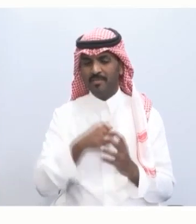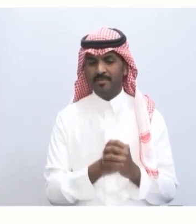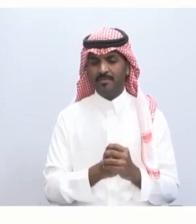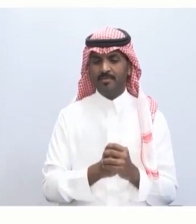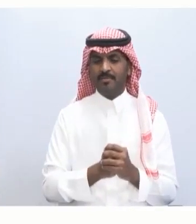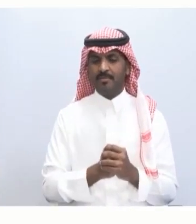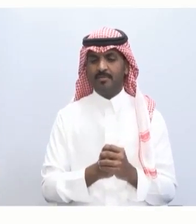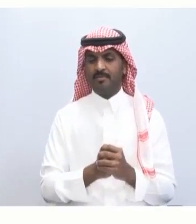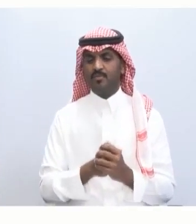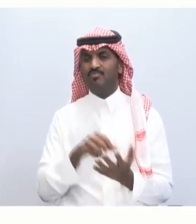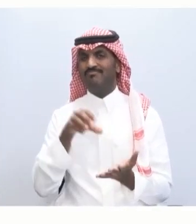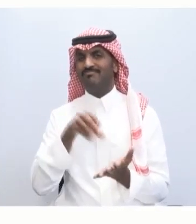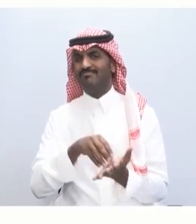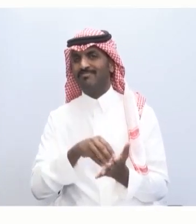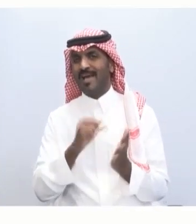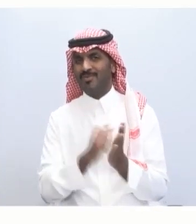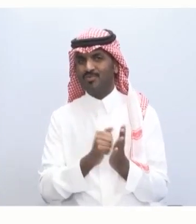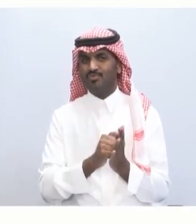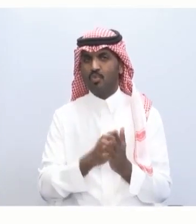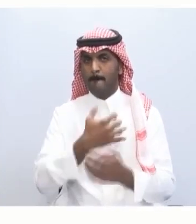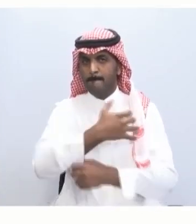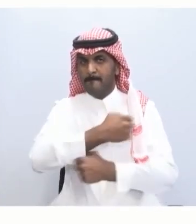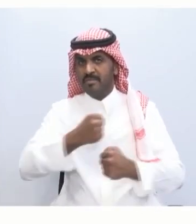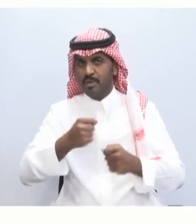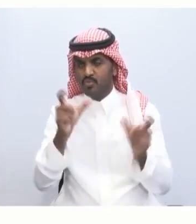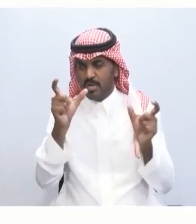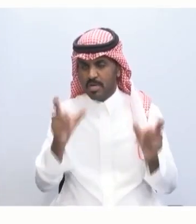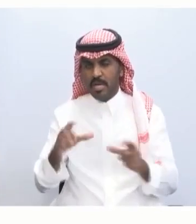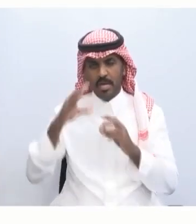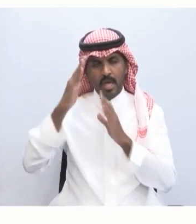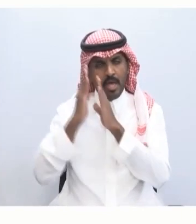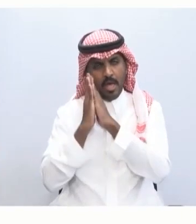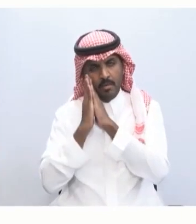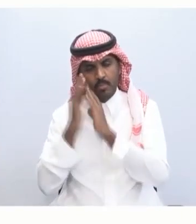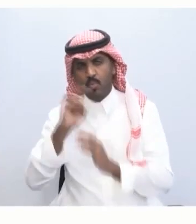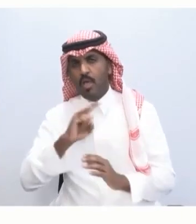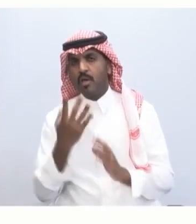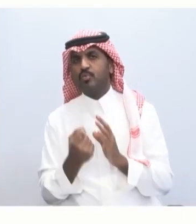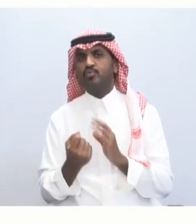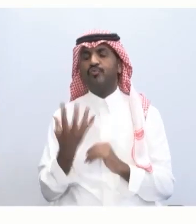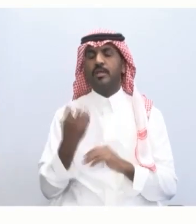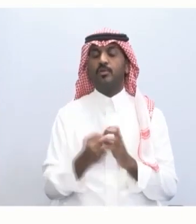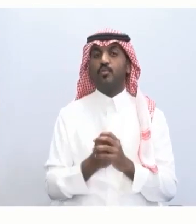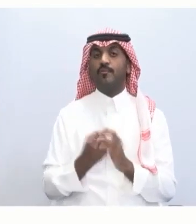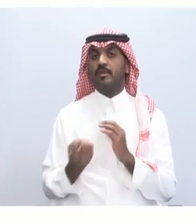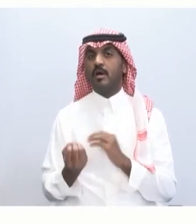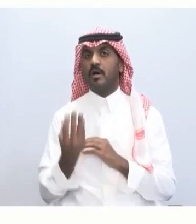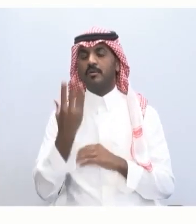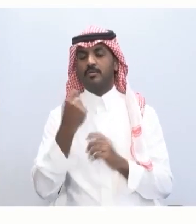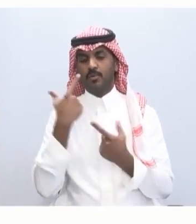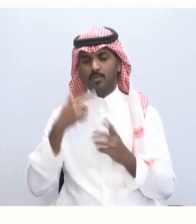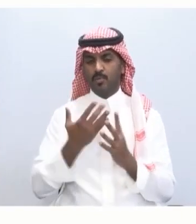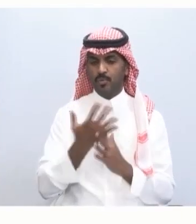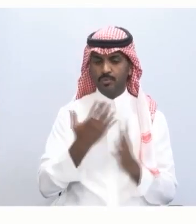في قصر او في حصن المصمك الذي كان ينام فيه كان ي ينام ولا يخرج ليلا وفي فتره النهار